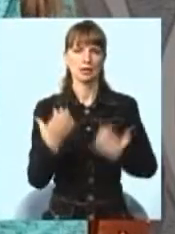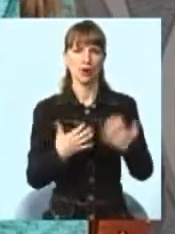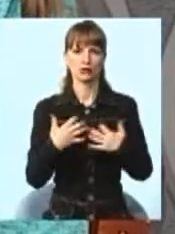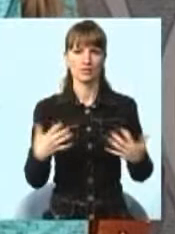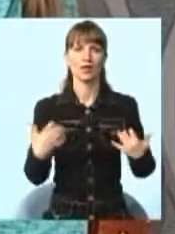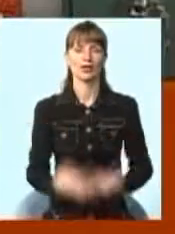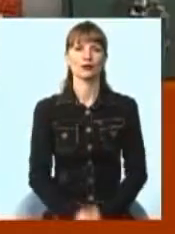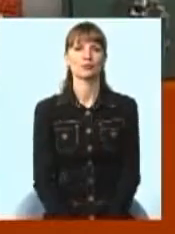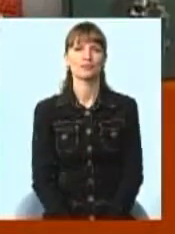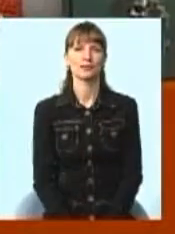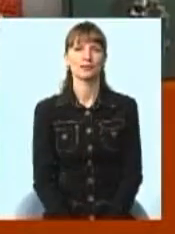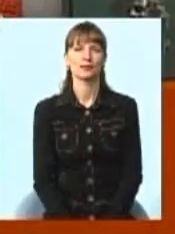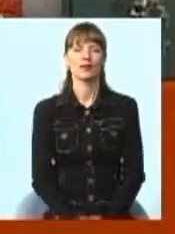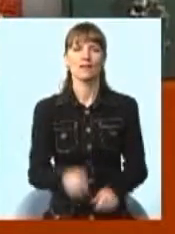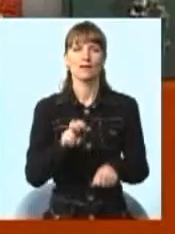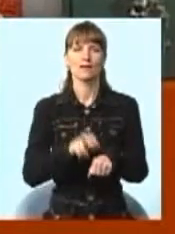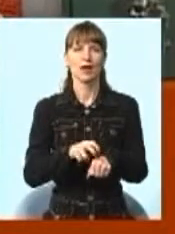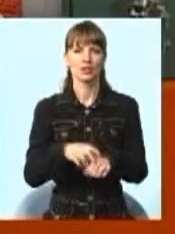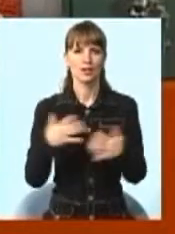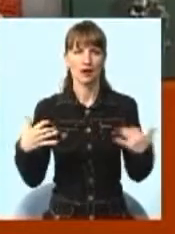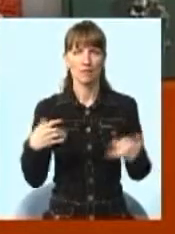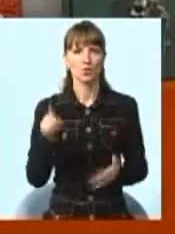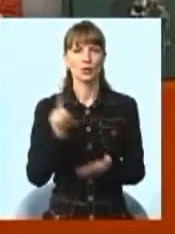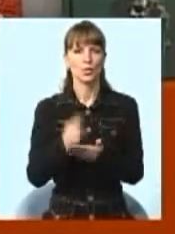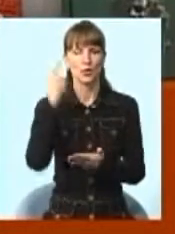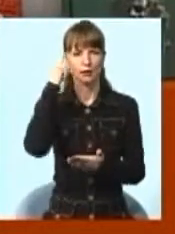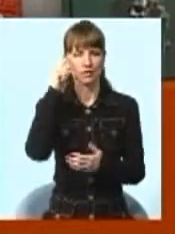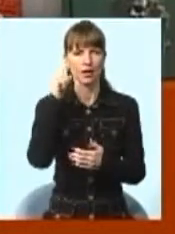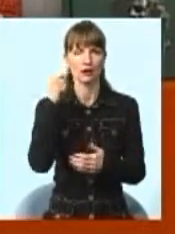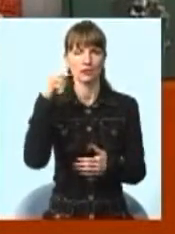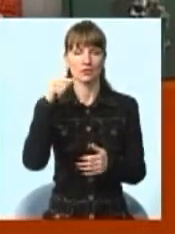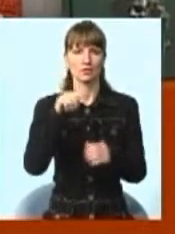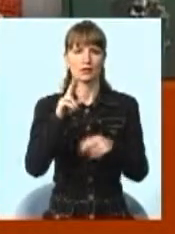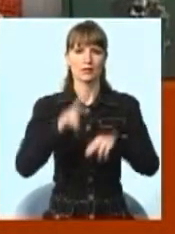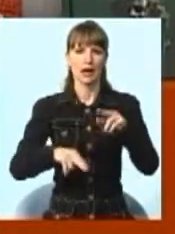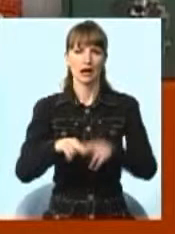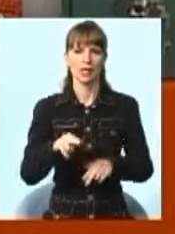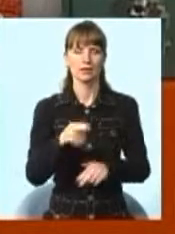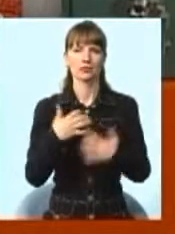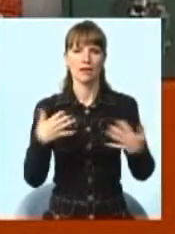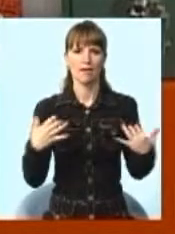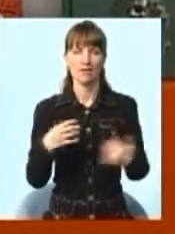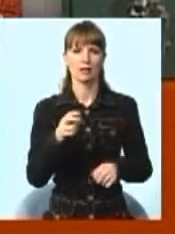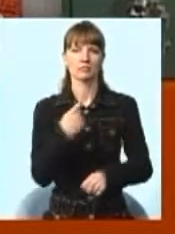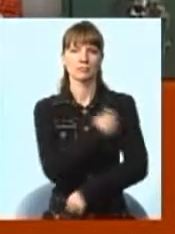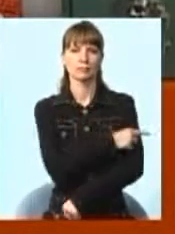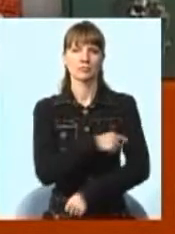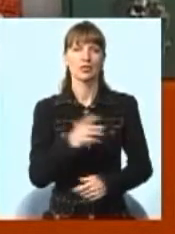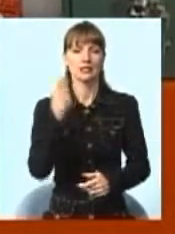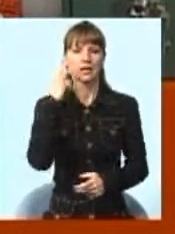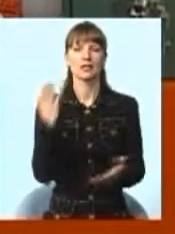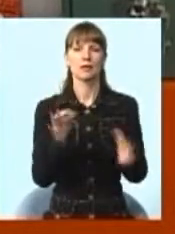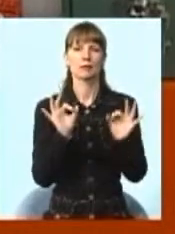тваринку? Ветеринар повинен знати анатомію, медицину, а також вони повинні знати, як ставити